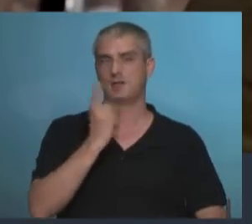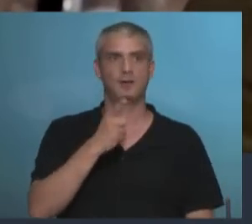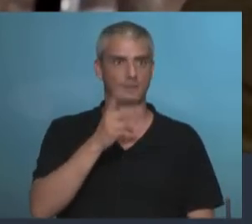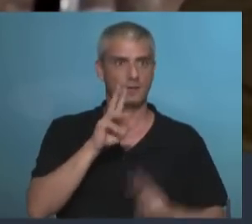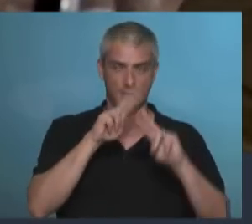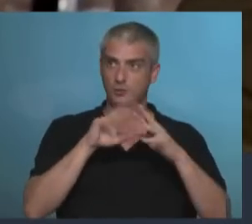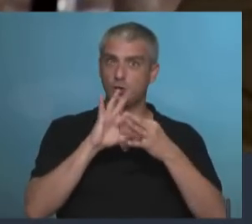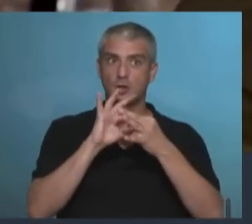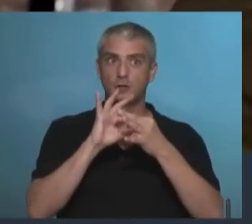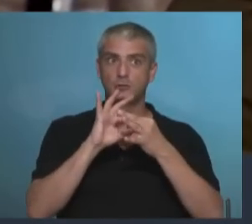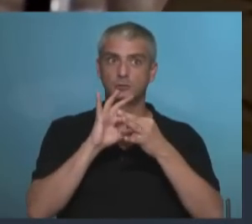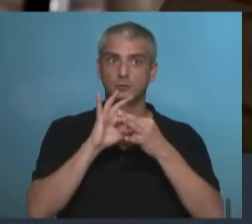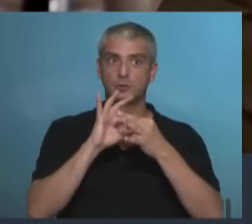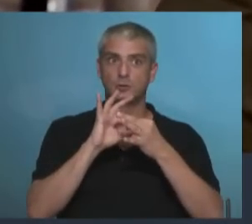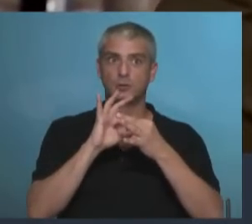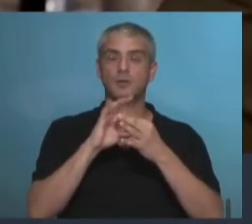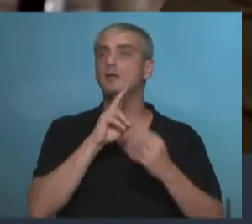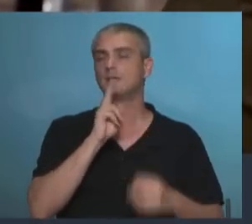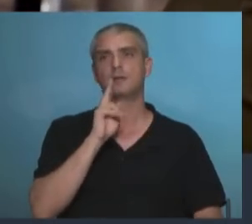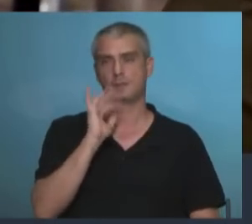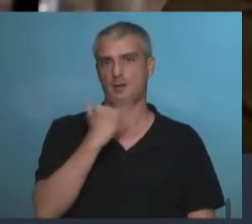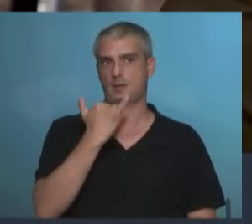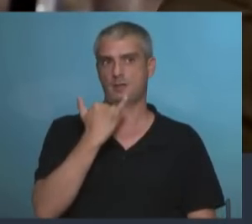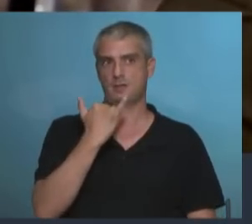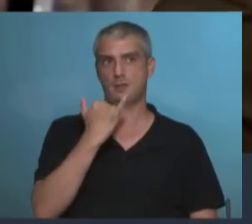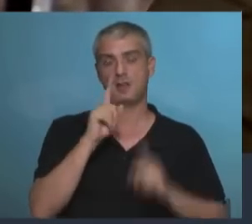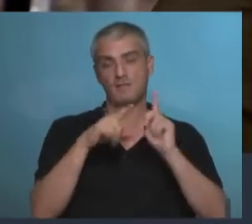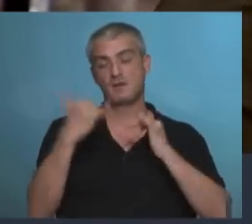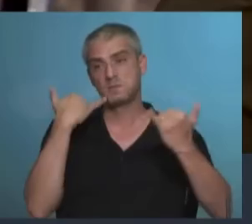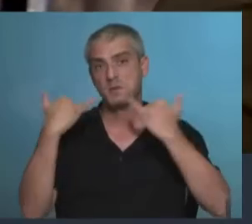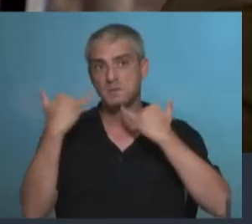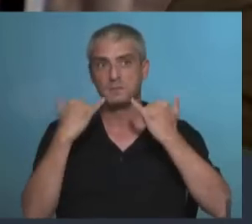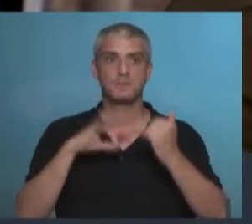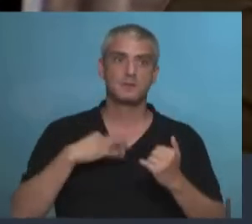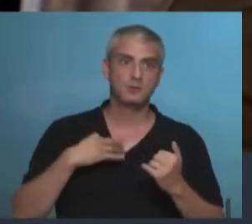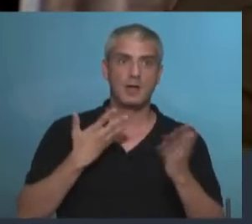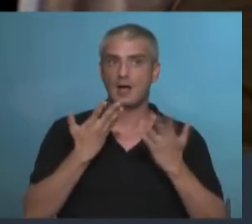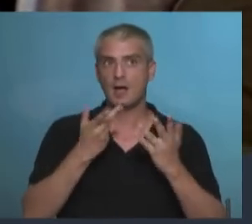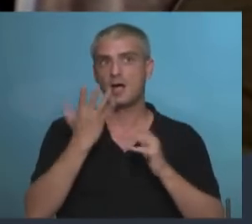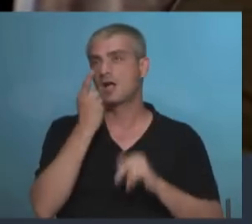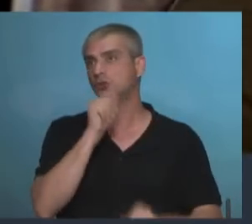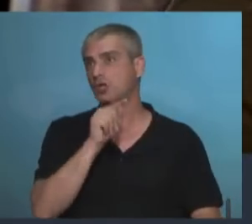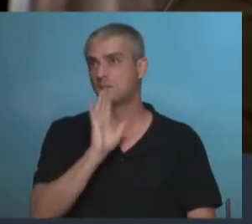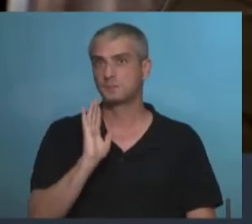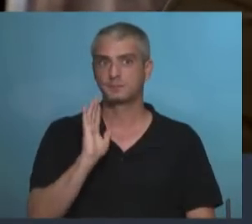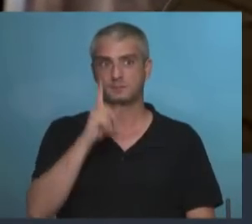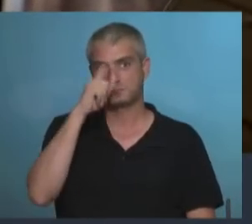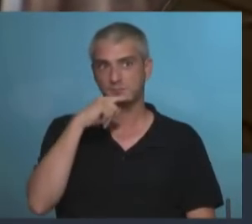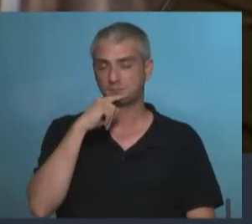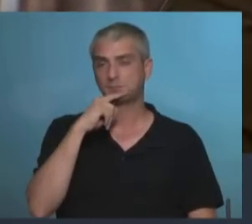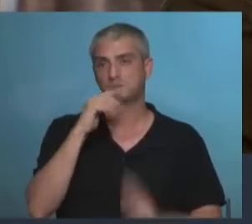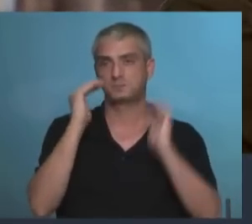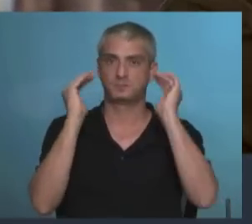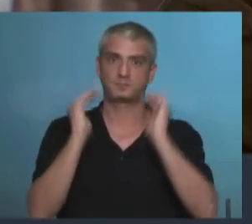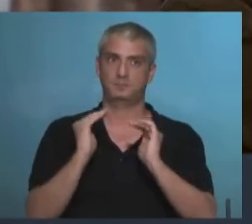בקשר? האמא, כן, לפעמים שיחות, מה שלומך, איך אתה, איך שמה? אבא,